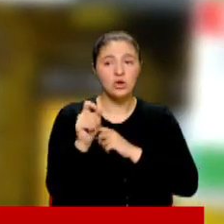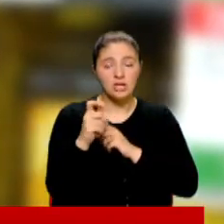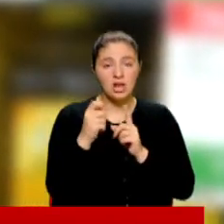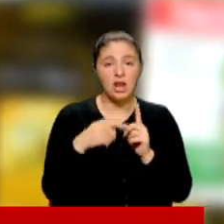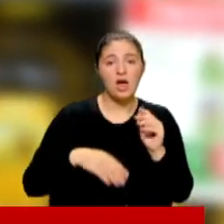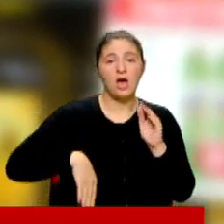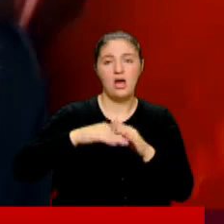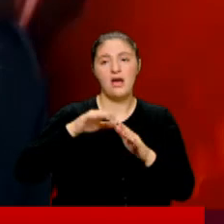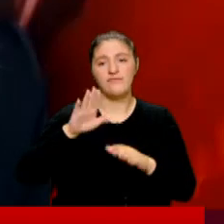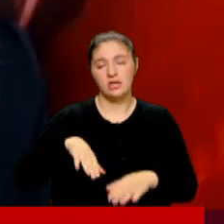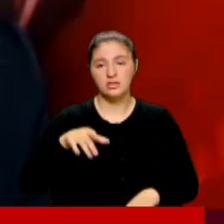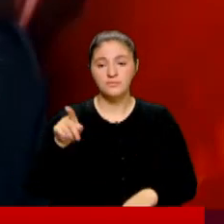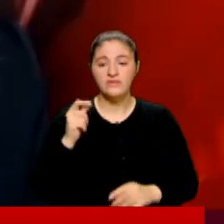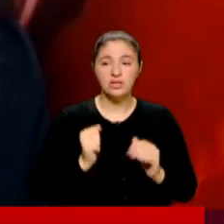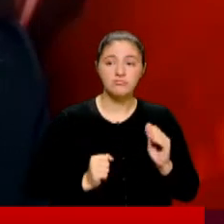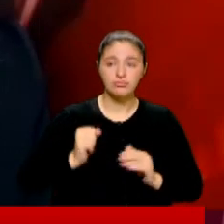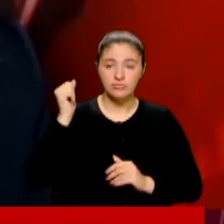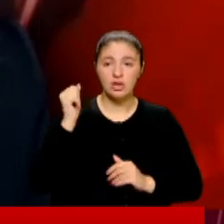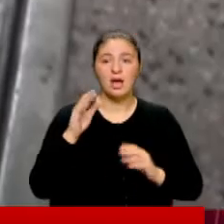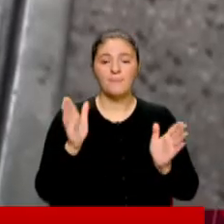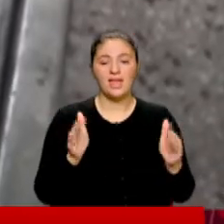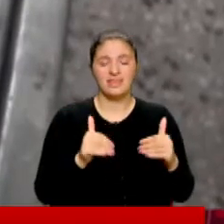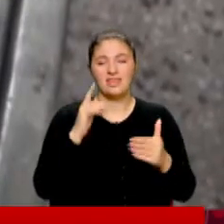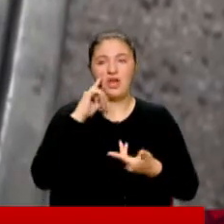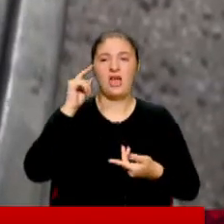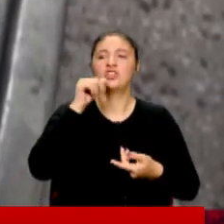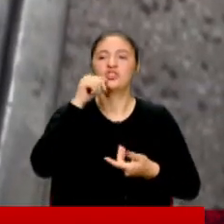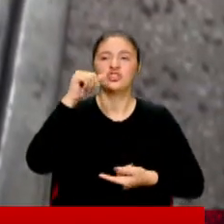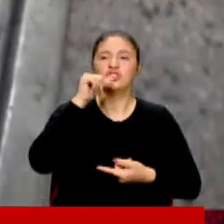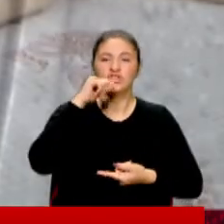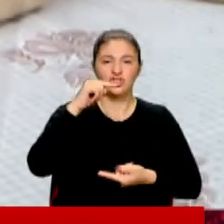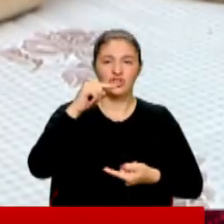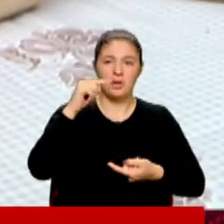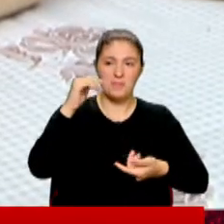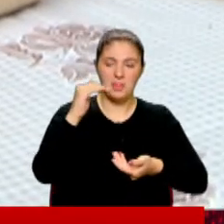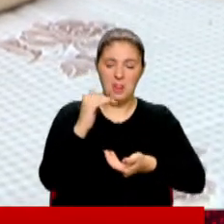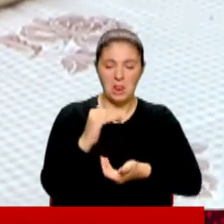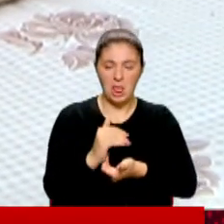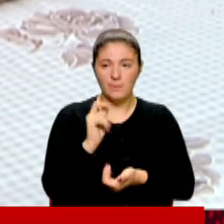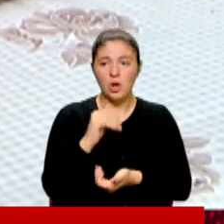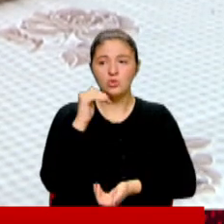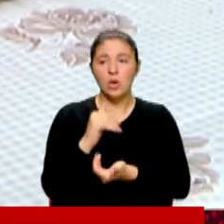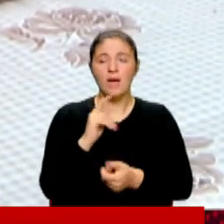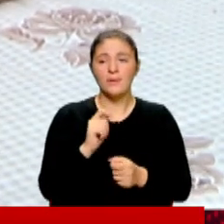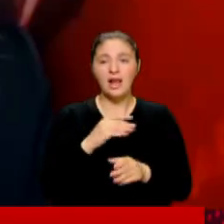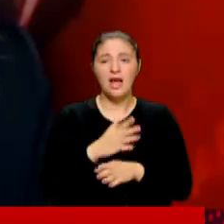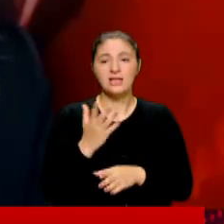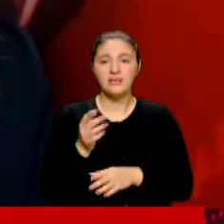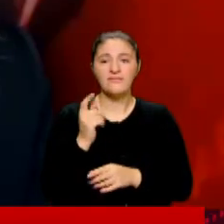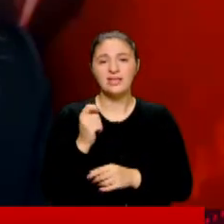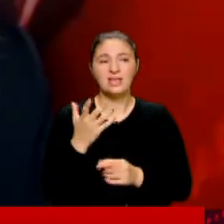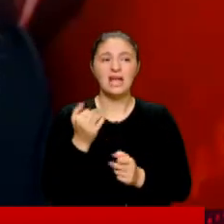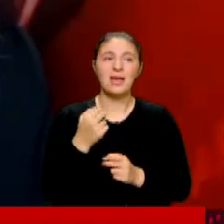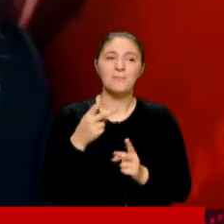90 liraya kadar çıkıyor. Fiyat arttıkça ambalajları küçültüyor. Ambalaj küçültülerek aslında fiyatta